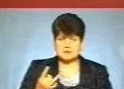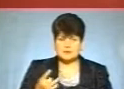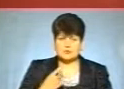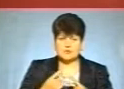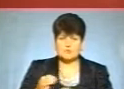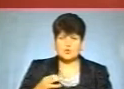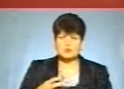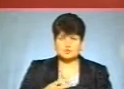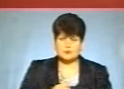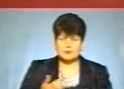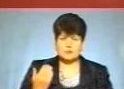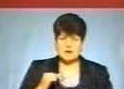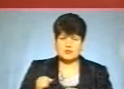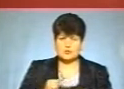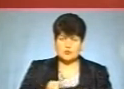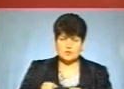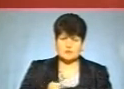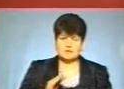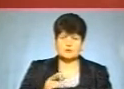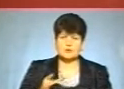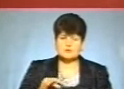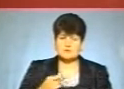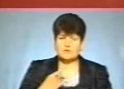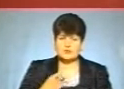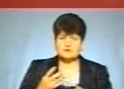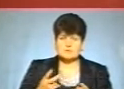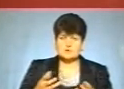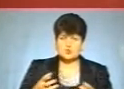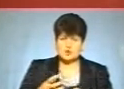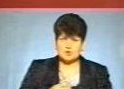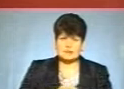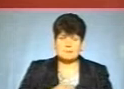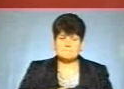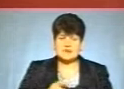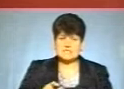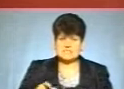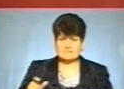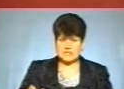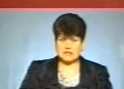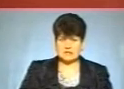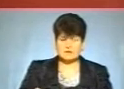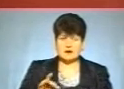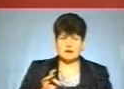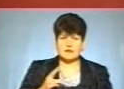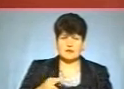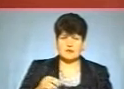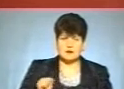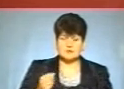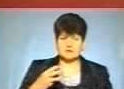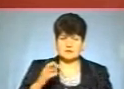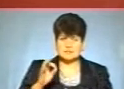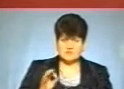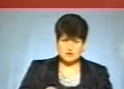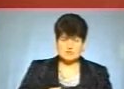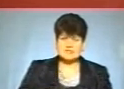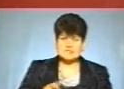скорочення, тобто, що попередній уряд, що Володимир Гройсман говорив, що варто скоротити працівників РДА на 30%, так вже